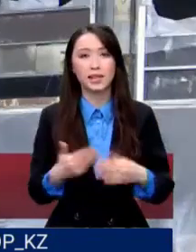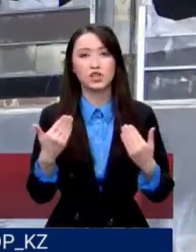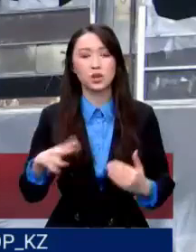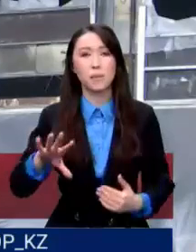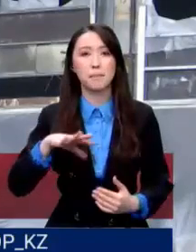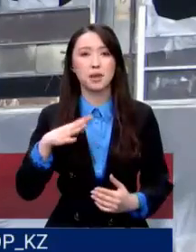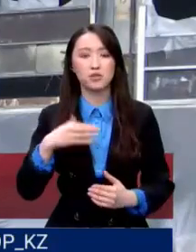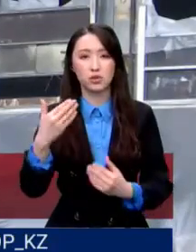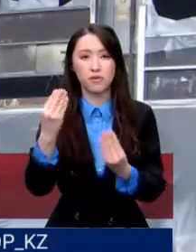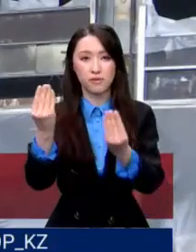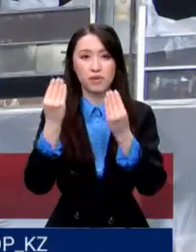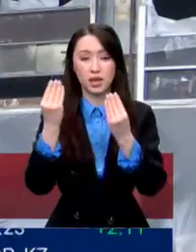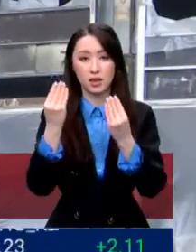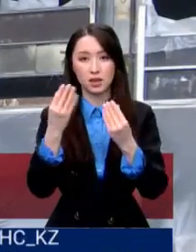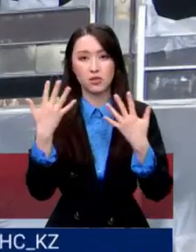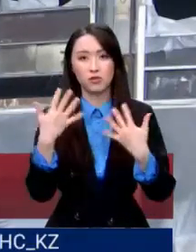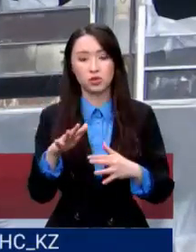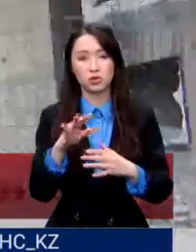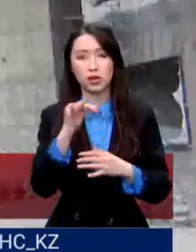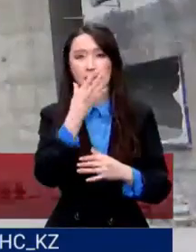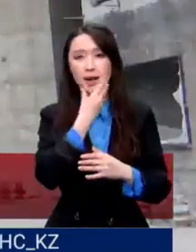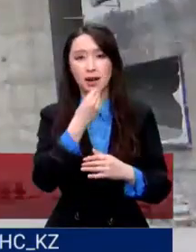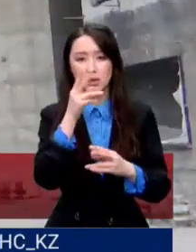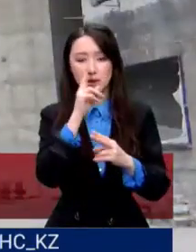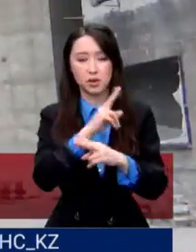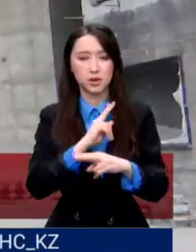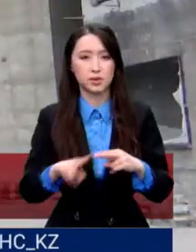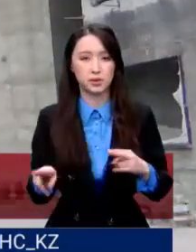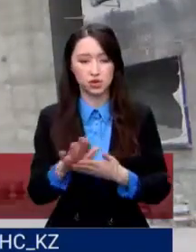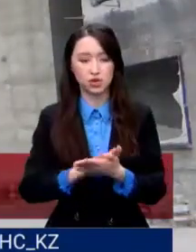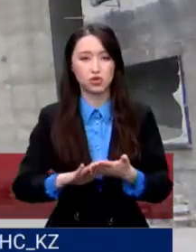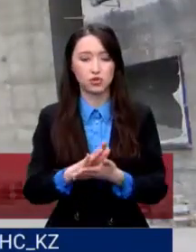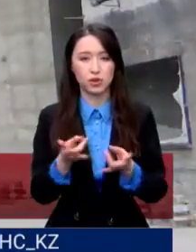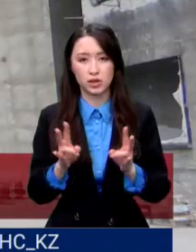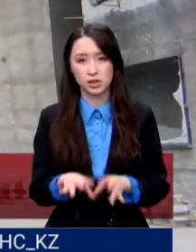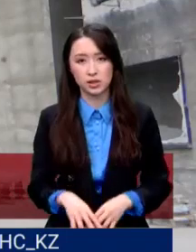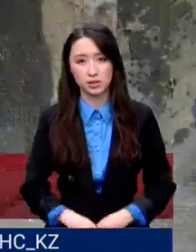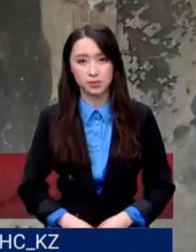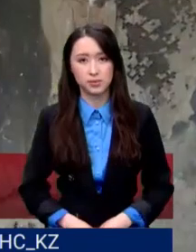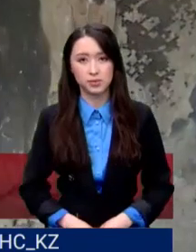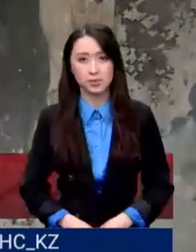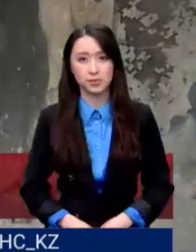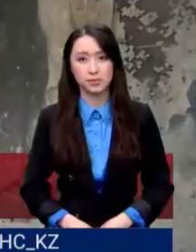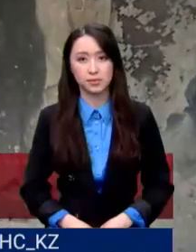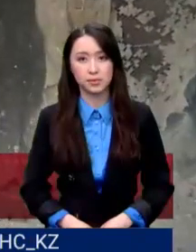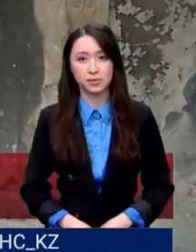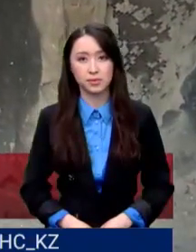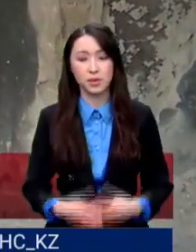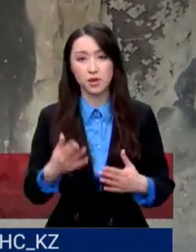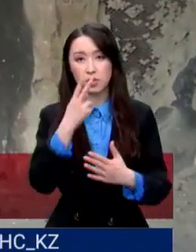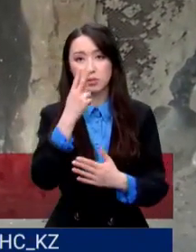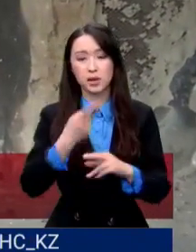былой архитектурной величественности и монументальности практически не осталось и следа. Вот смотрите, вот